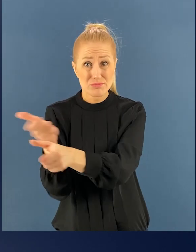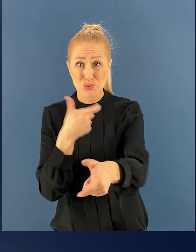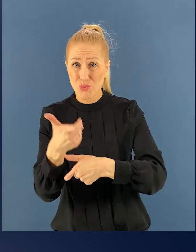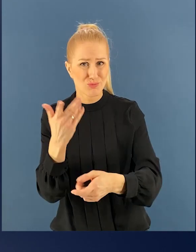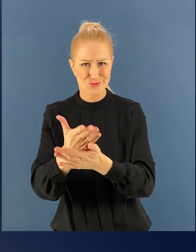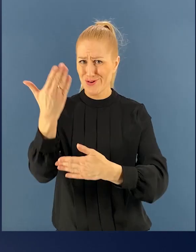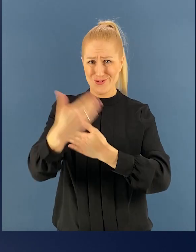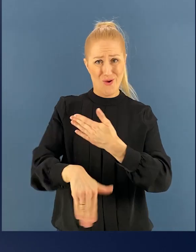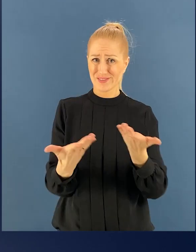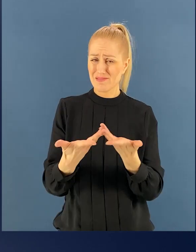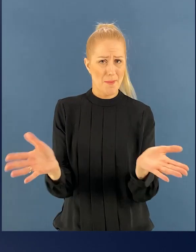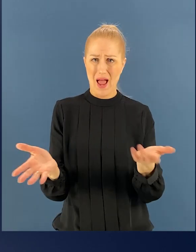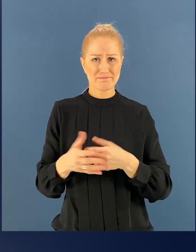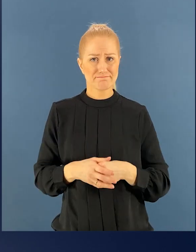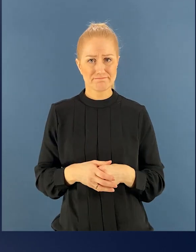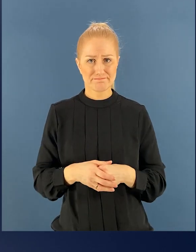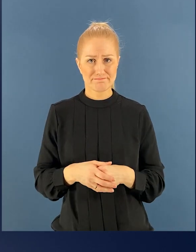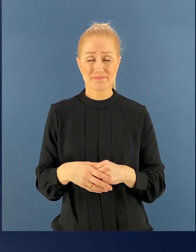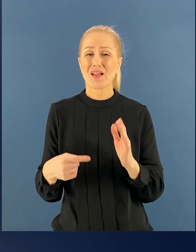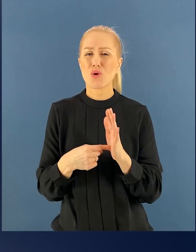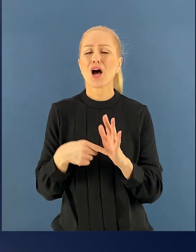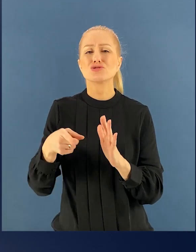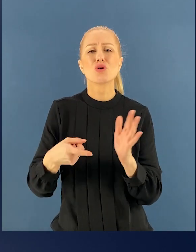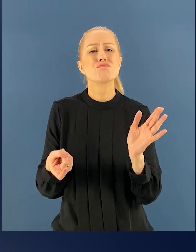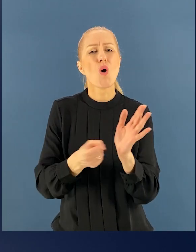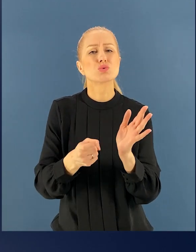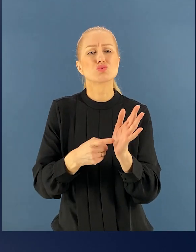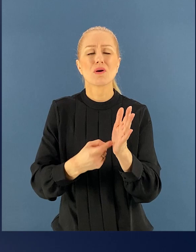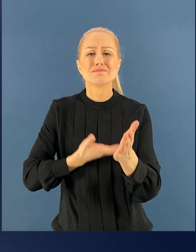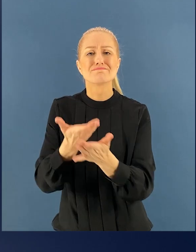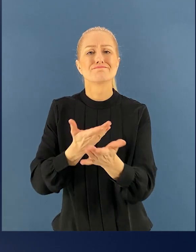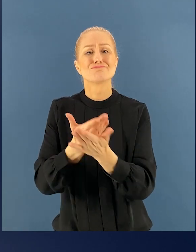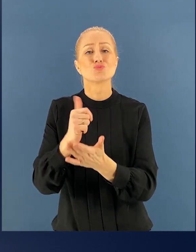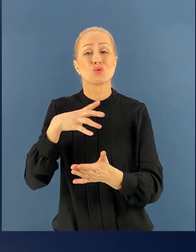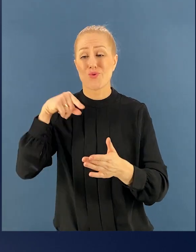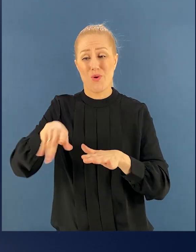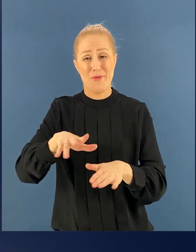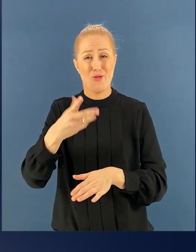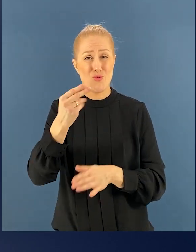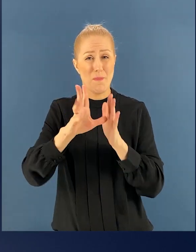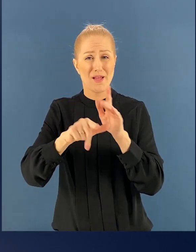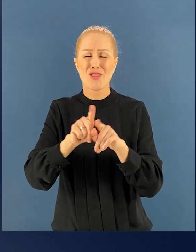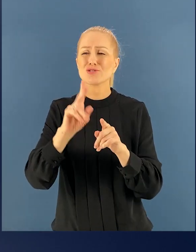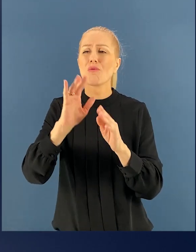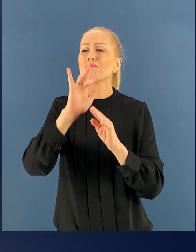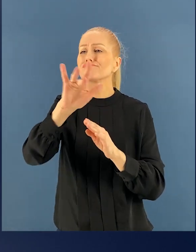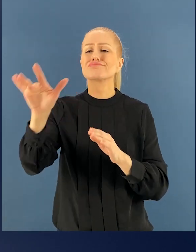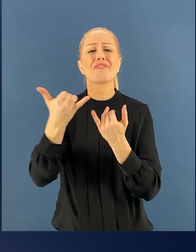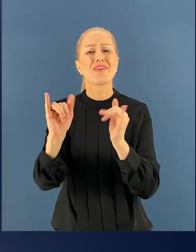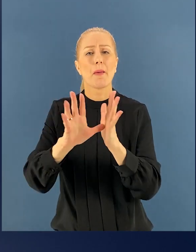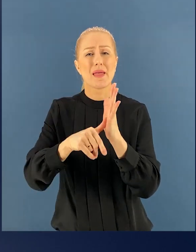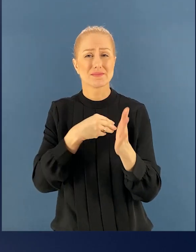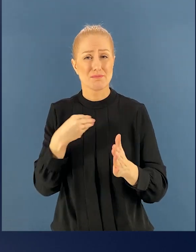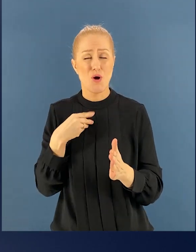Postulaty, które wtedy były podnoszone tu w Trójmieście, a potem w innych miastach Polski, nie były postulatami politycznymi,